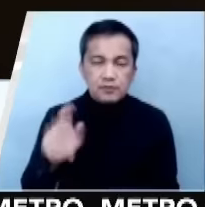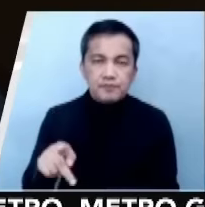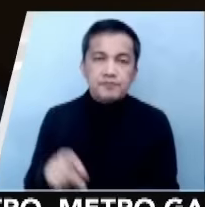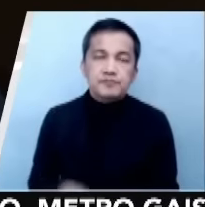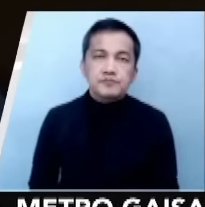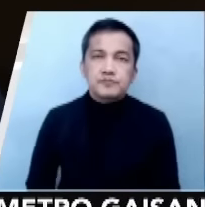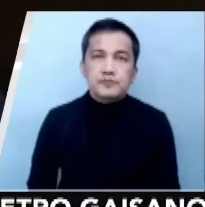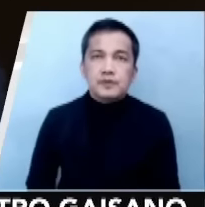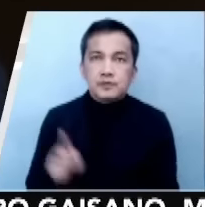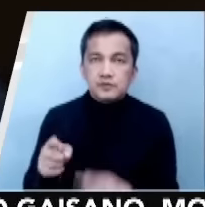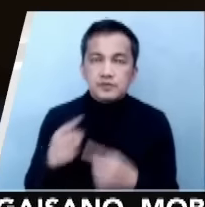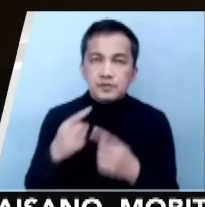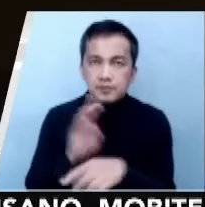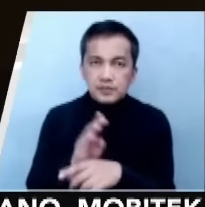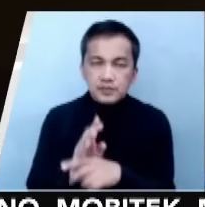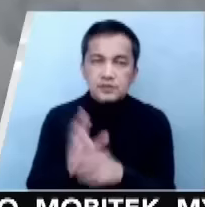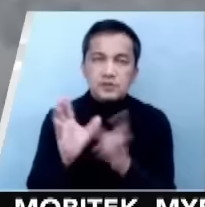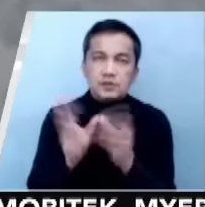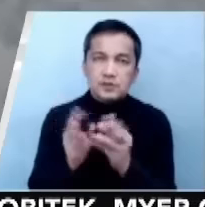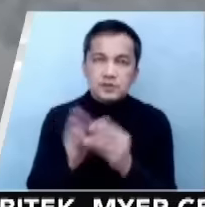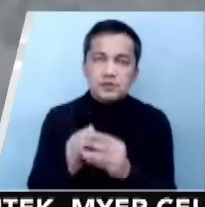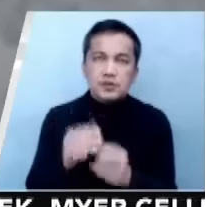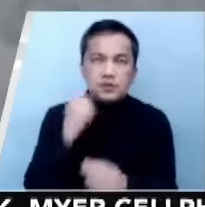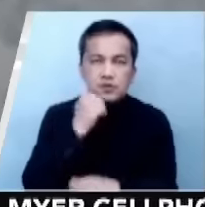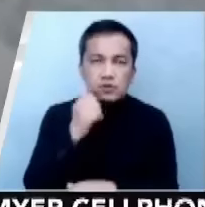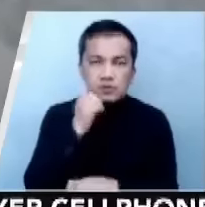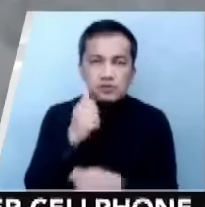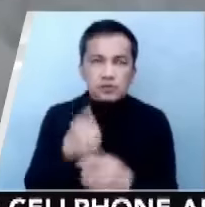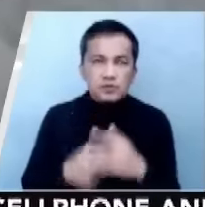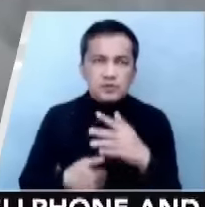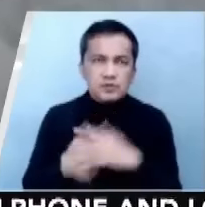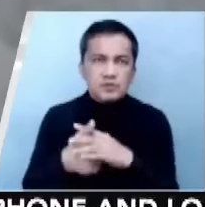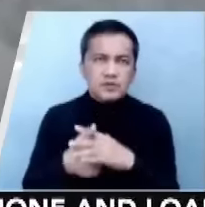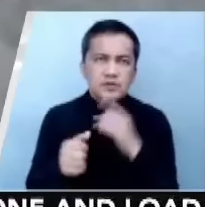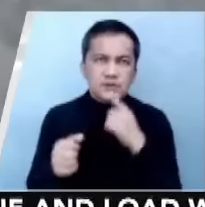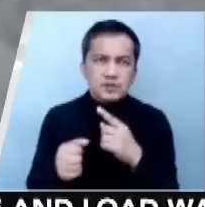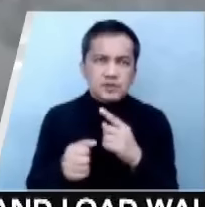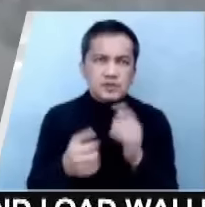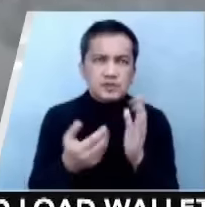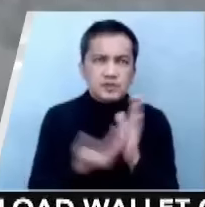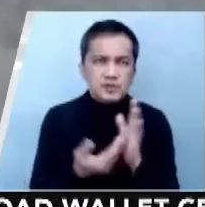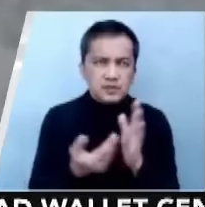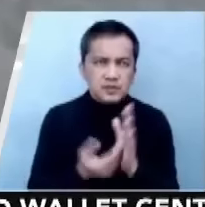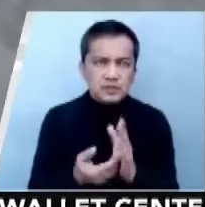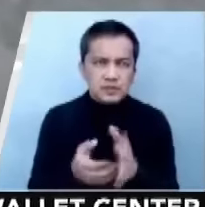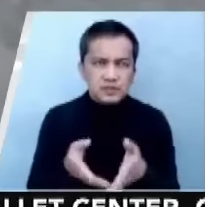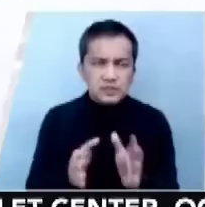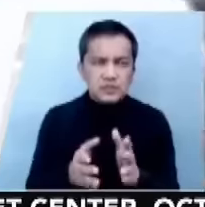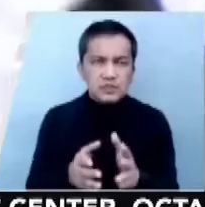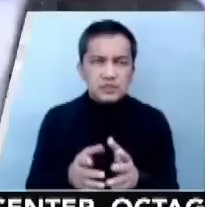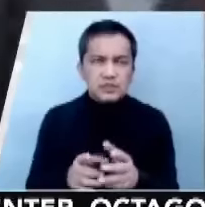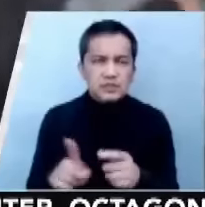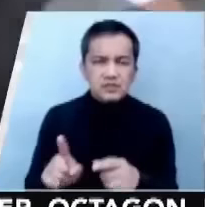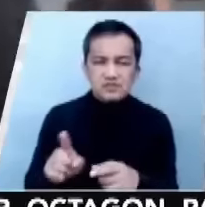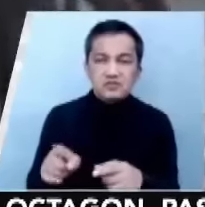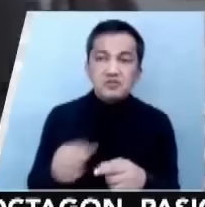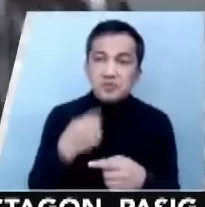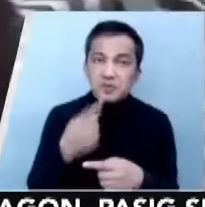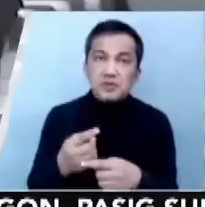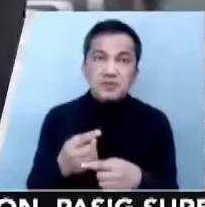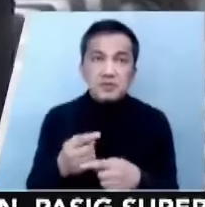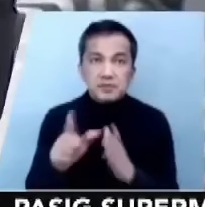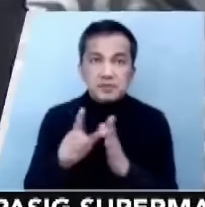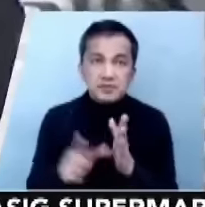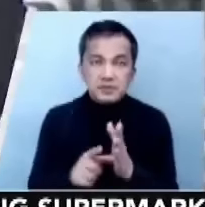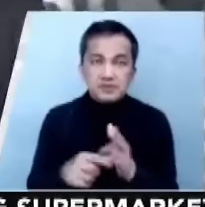mga business, lagi meron lumalabas ang manifesto, let's nationalize this holiday. Kasi even yung mga investors na turn off